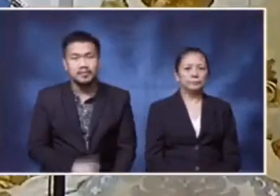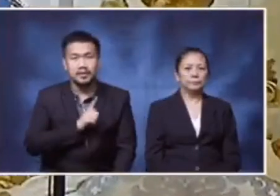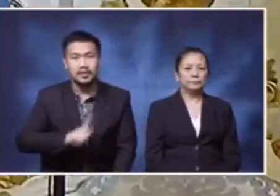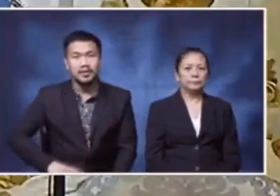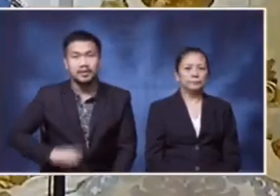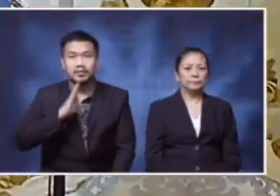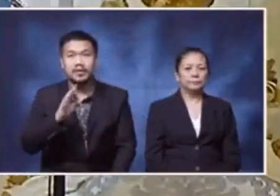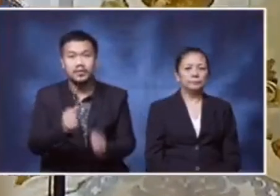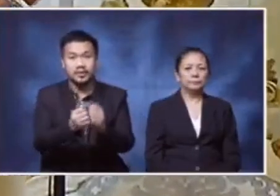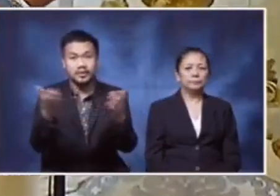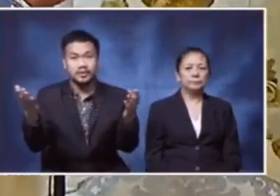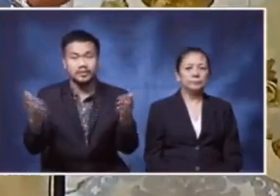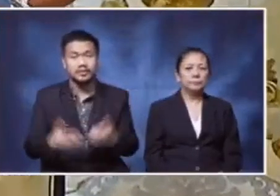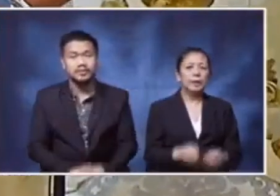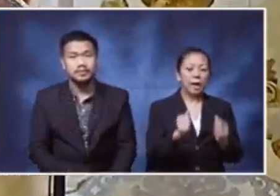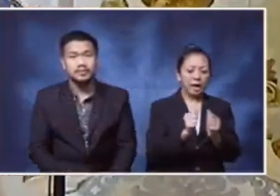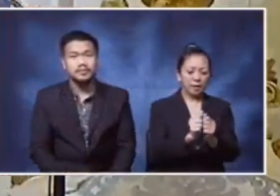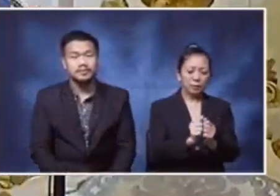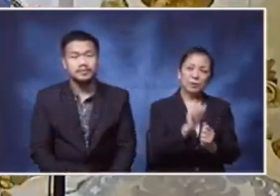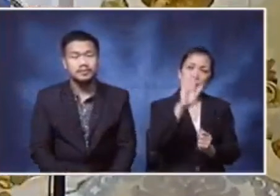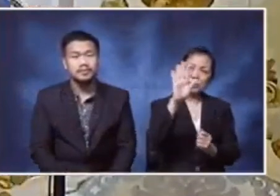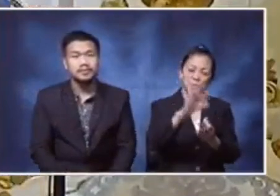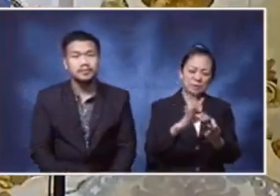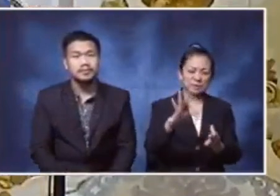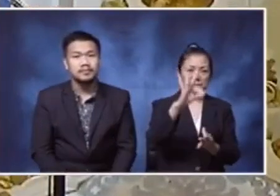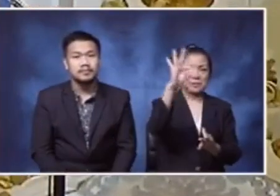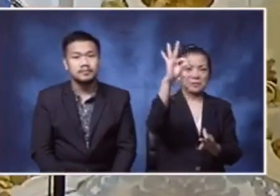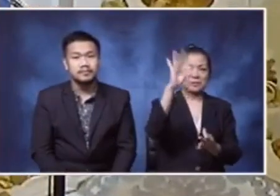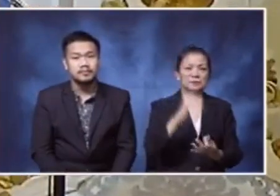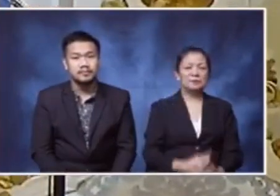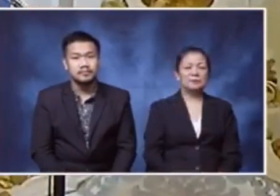Sumainyo ang Panginoon. At sumainyo rin.